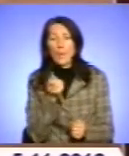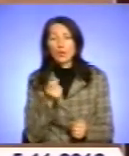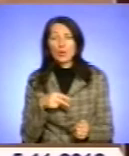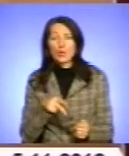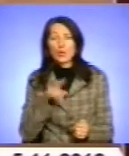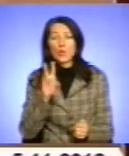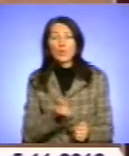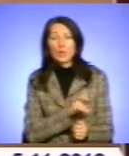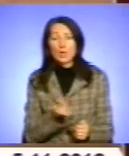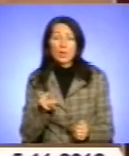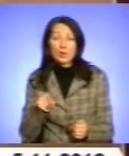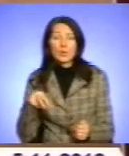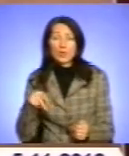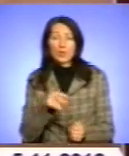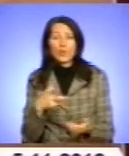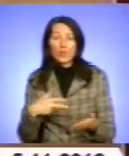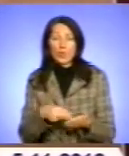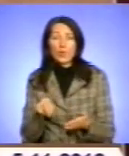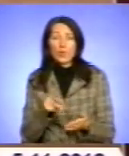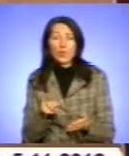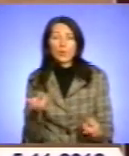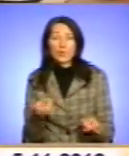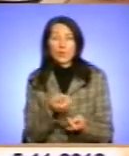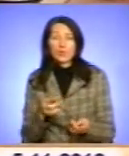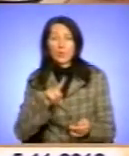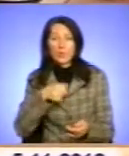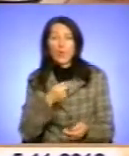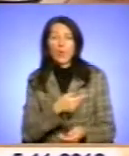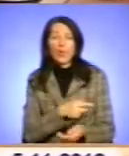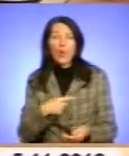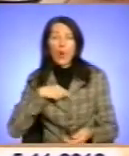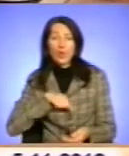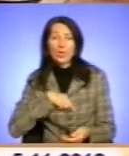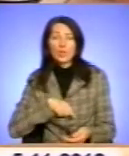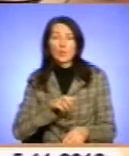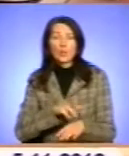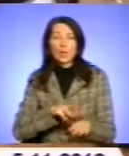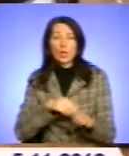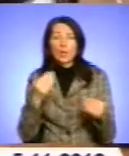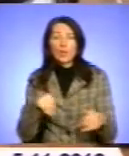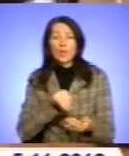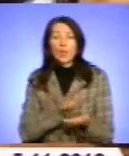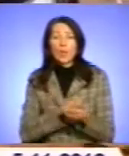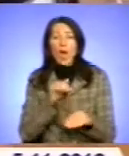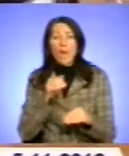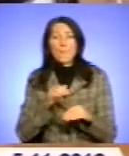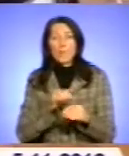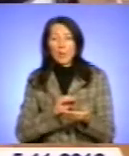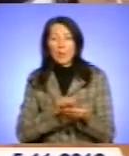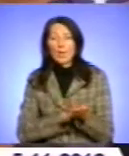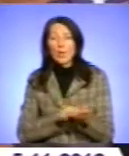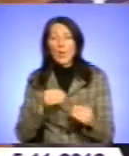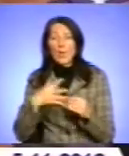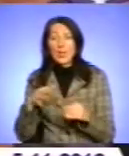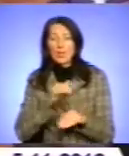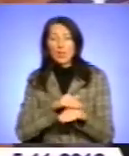пробачення. А тоді йшов, купляв те, що мені треба в організм. Наразі міліціонери вже задокументували 15 фактів крадіжок, вчинених зловмисником.